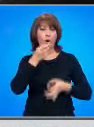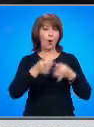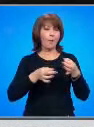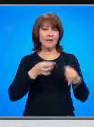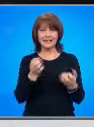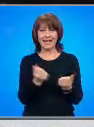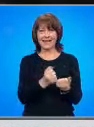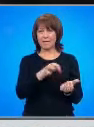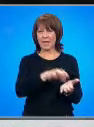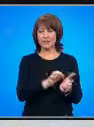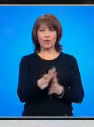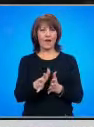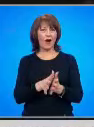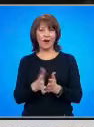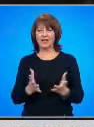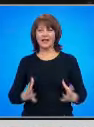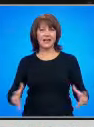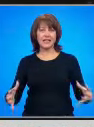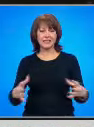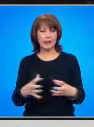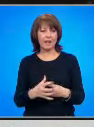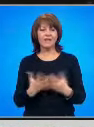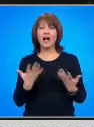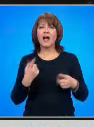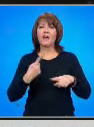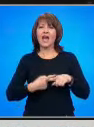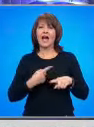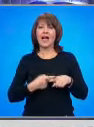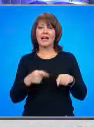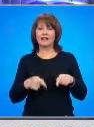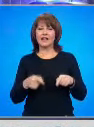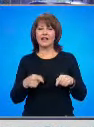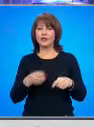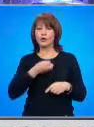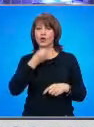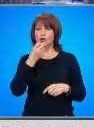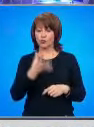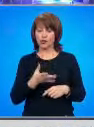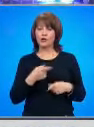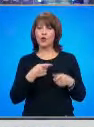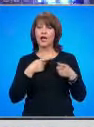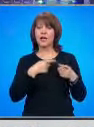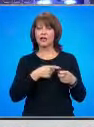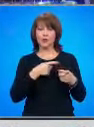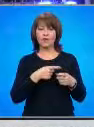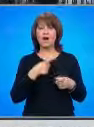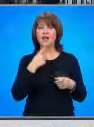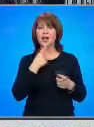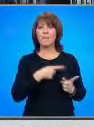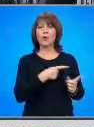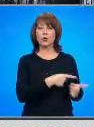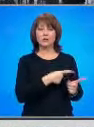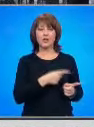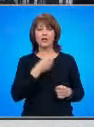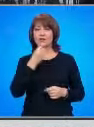на място, които са се събрали, какъв е характера на този инцидент. Демерджиев критикува и действията на прокуратурата в случая